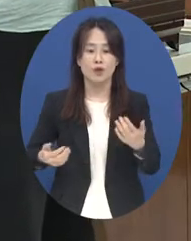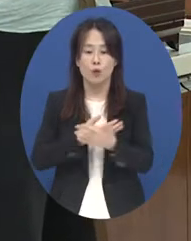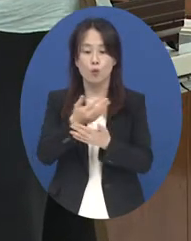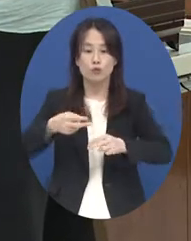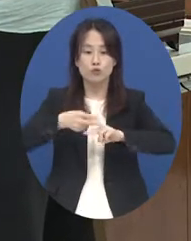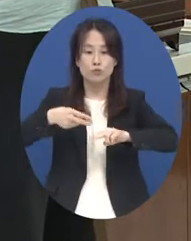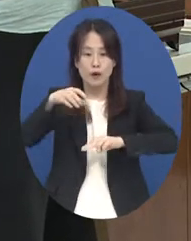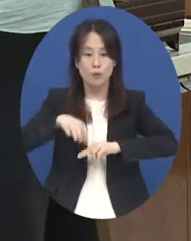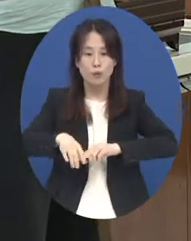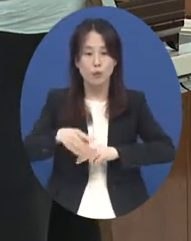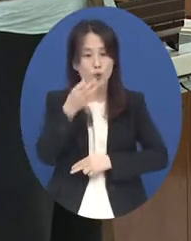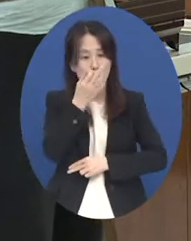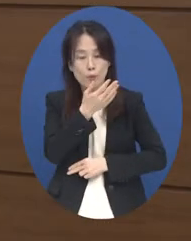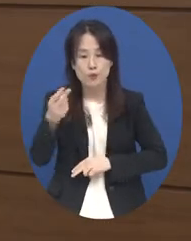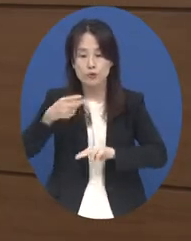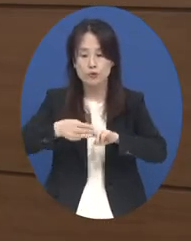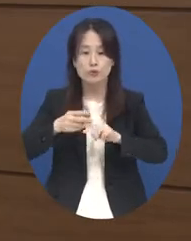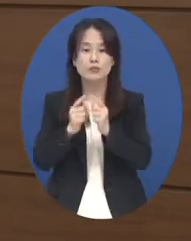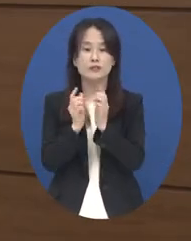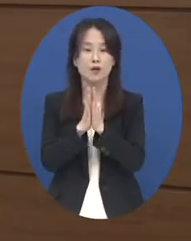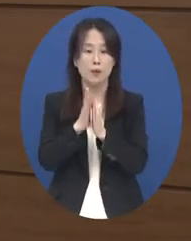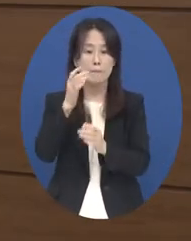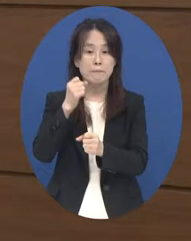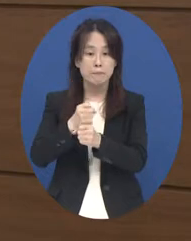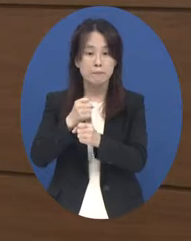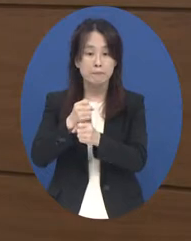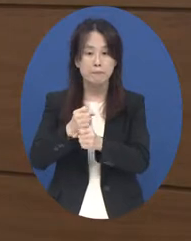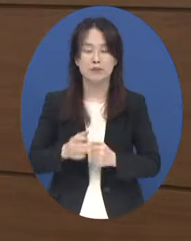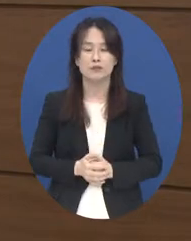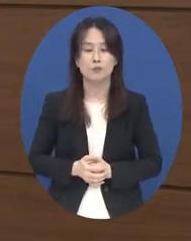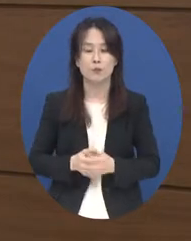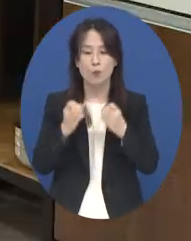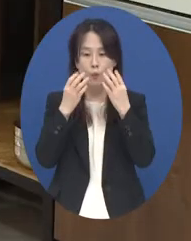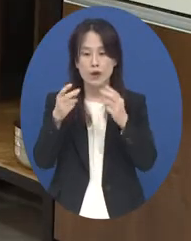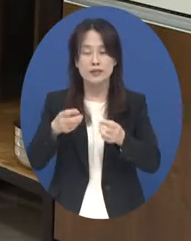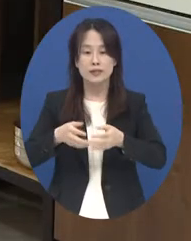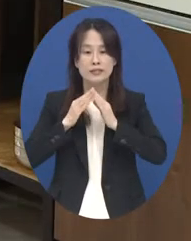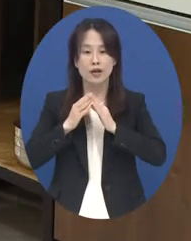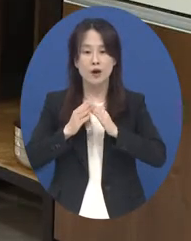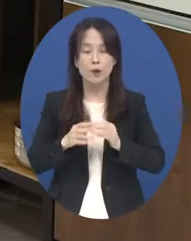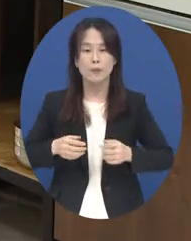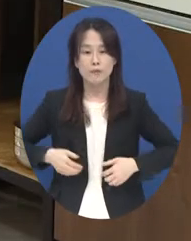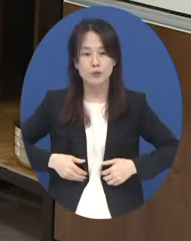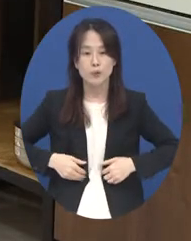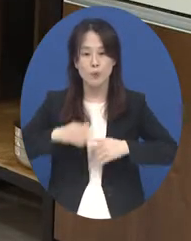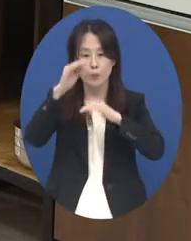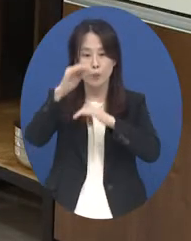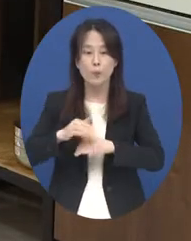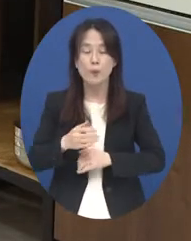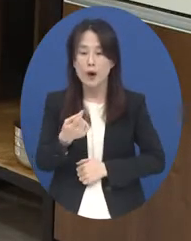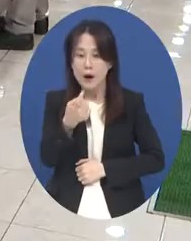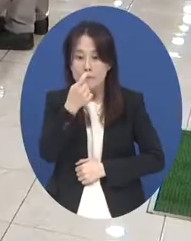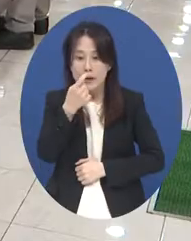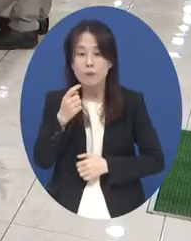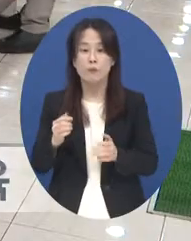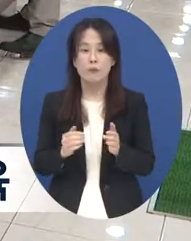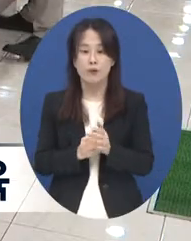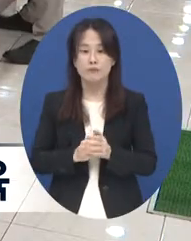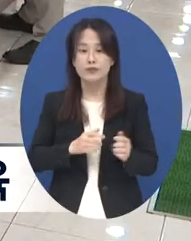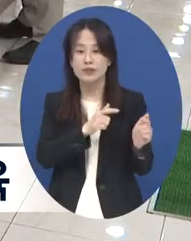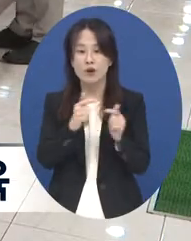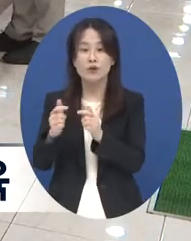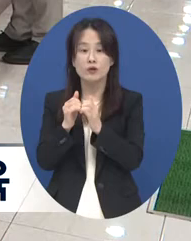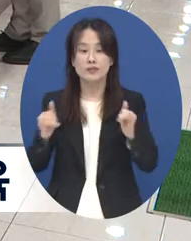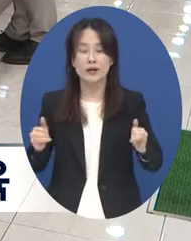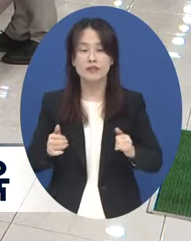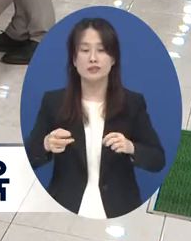공유 주방에서 선보일 요리를 직접 만들어 보고 창업에 필요한 내용을 꼼꼼히 배웁니다. 여러